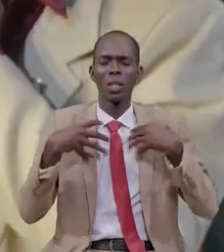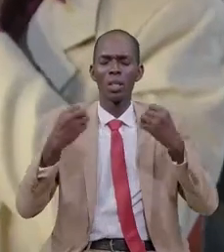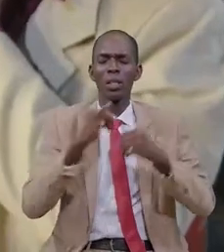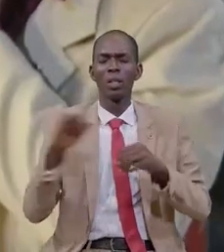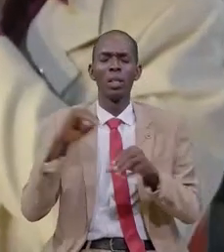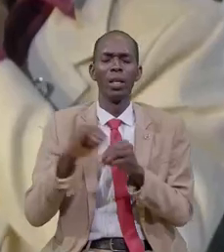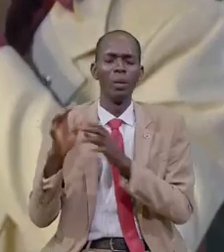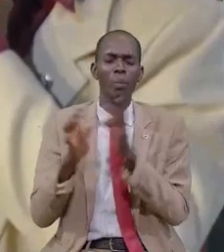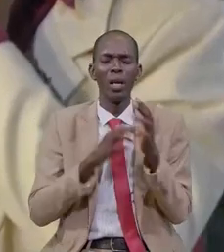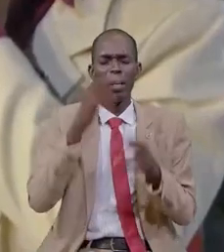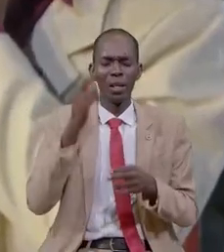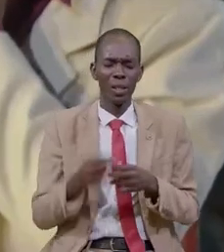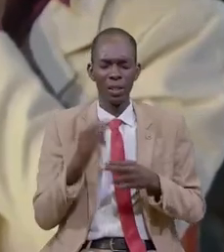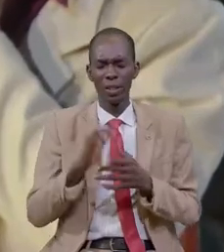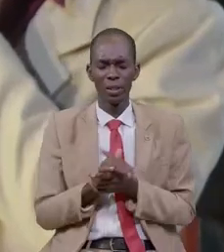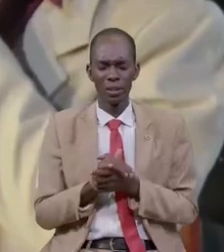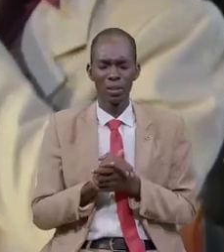nom de Jésus.